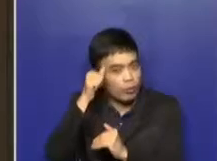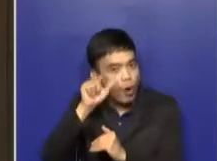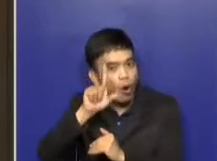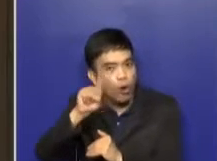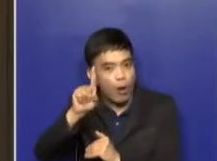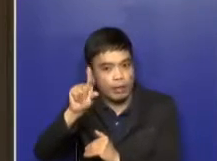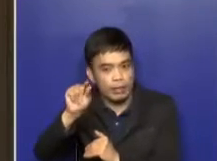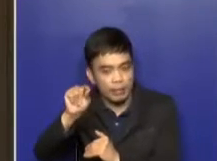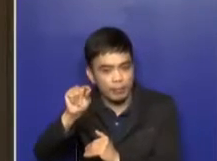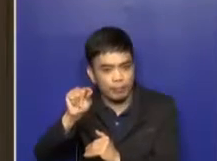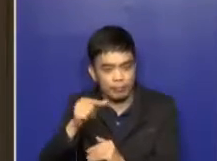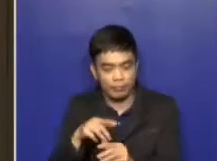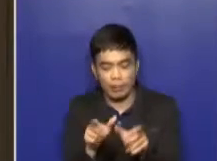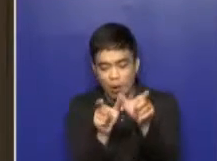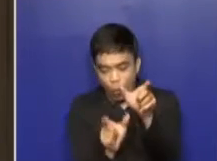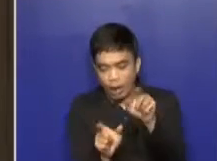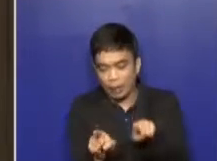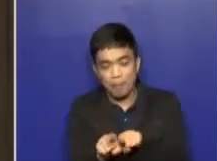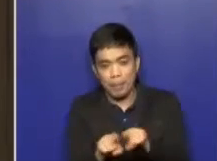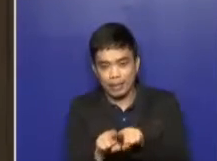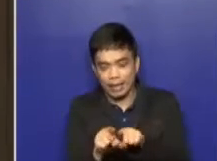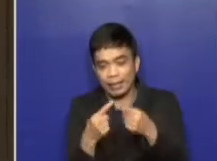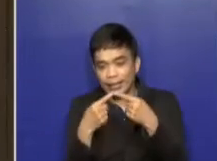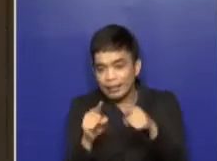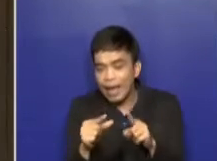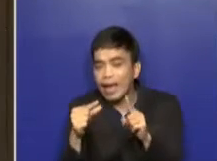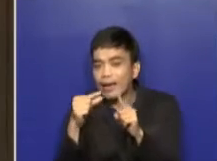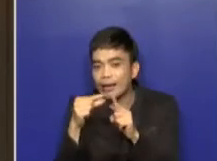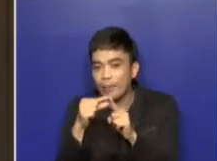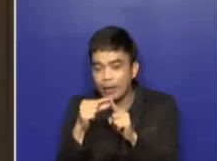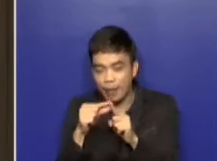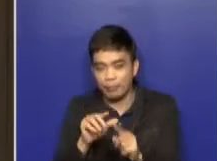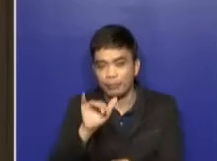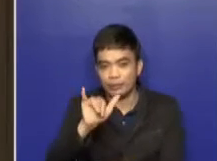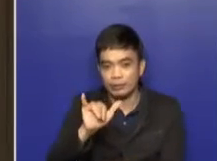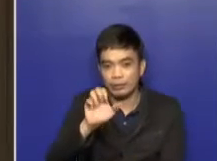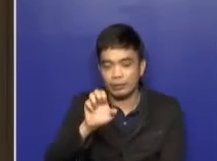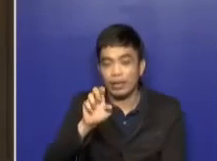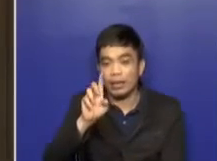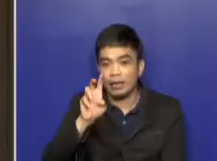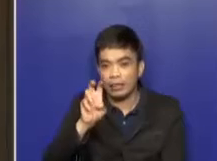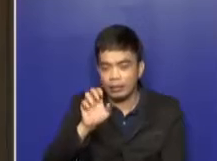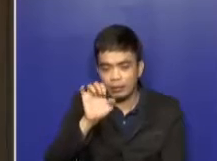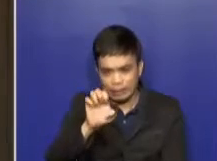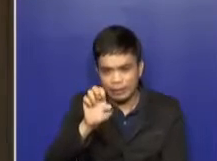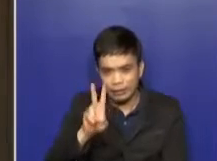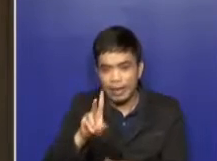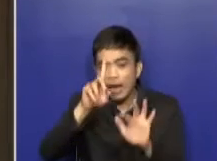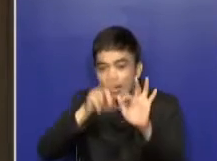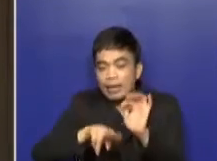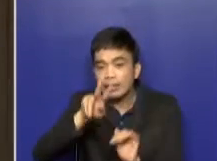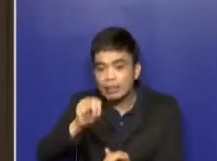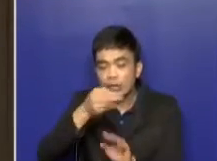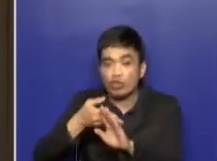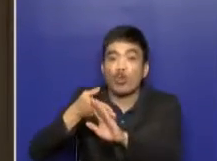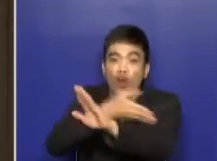120 วันเนี่ยเหมือนวรรคแรกไม่ได้แตกต่างแต่ท่านเติมว่ายื่นก่อนวันพอยื่นก่อนวันนั่งพิจารณาครั้งแรกเนี่ยประเด็